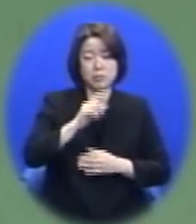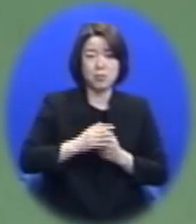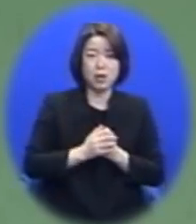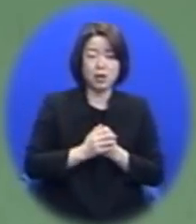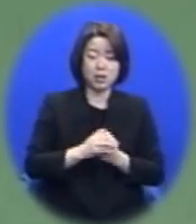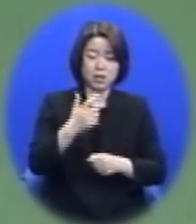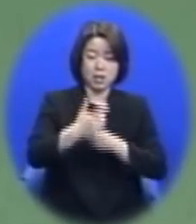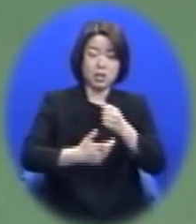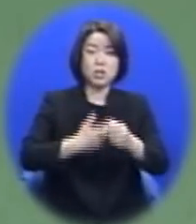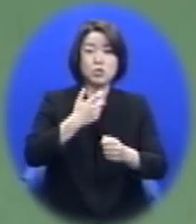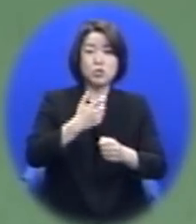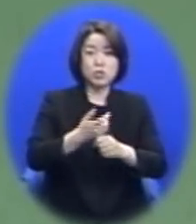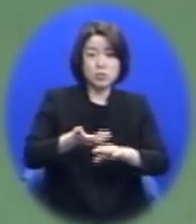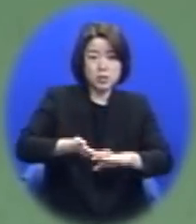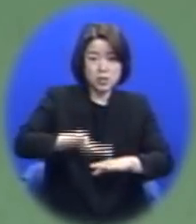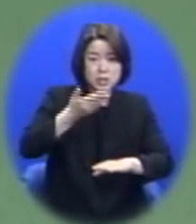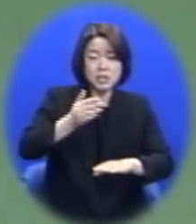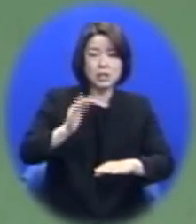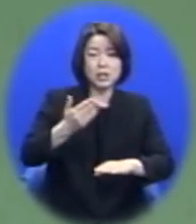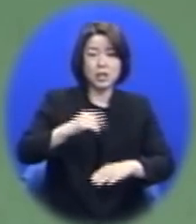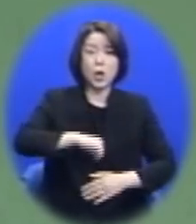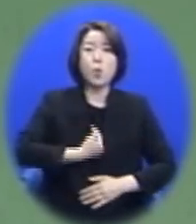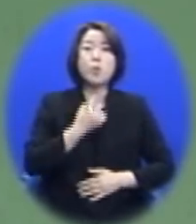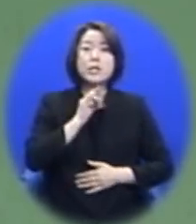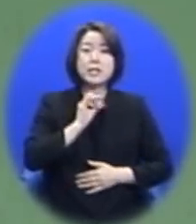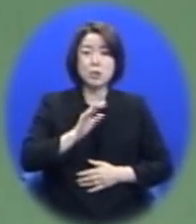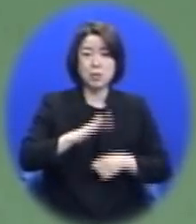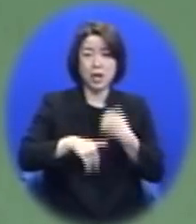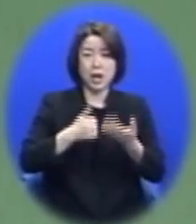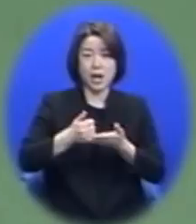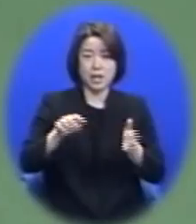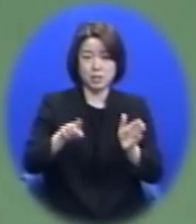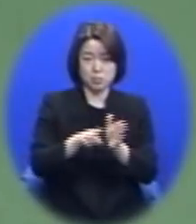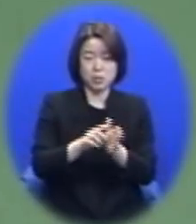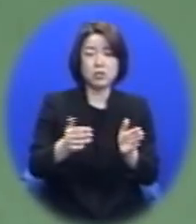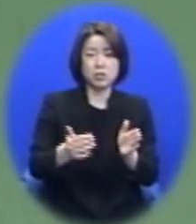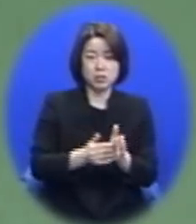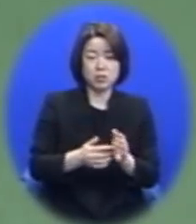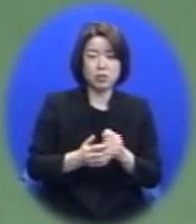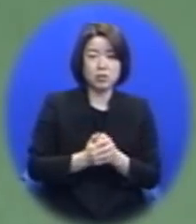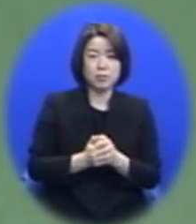60년이 넘도록 혼자서만 하나님을 믿었다는 겁니다.